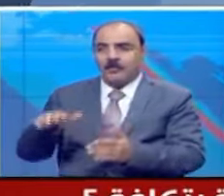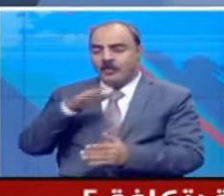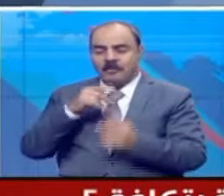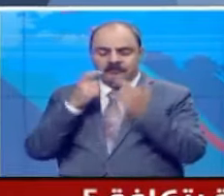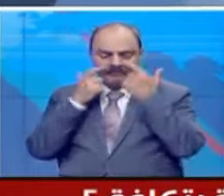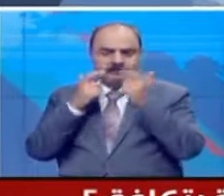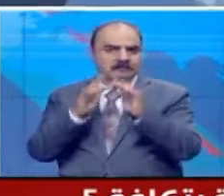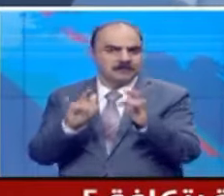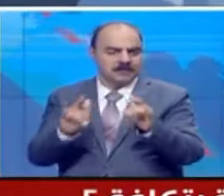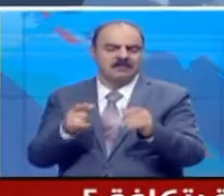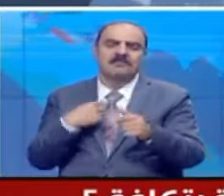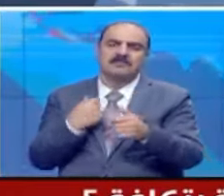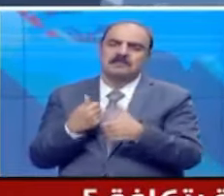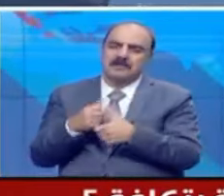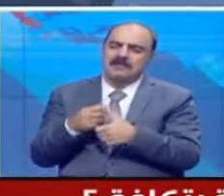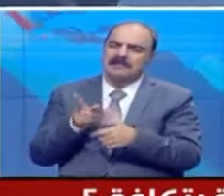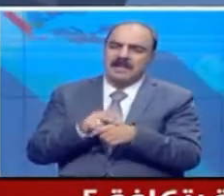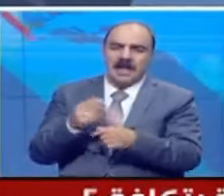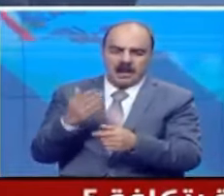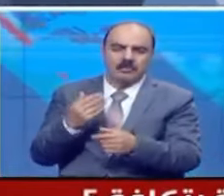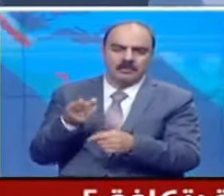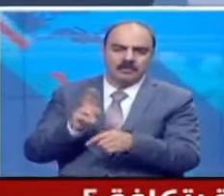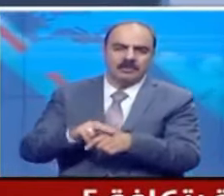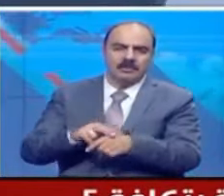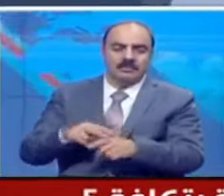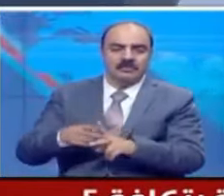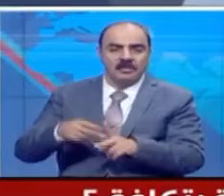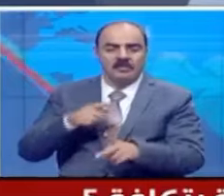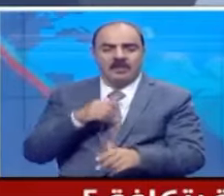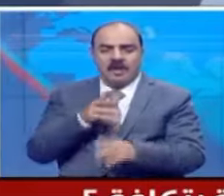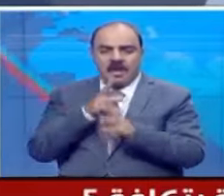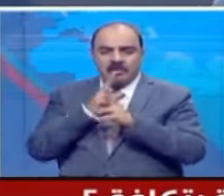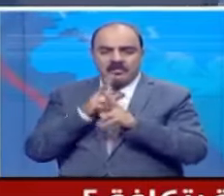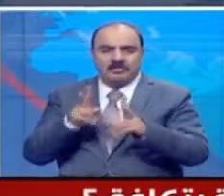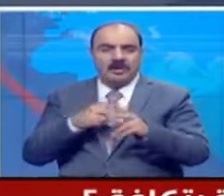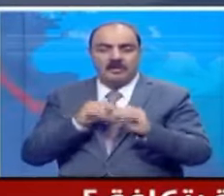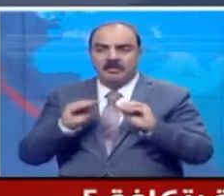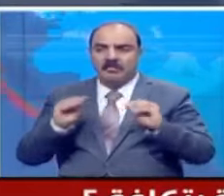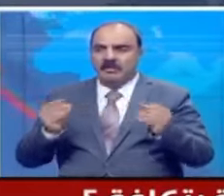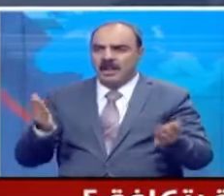السياسية تشعر بما يمر به الشارع المصري وما